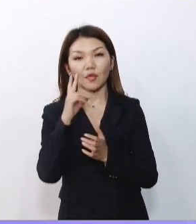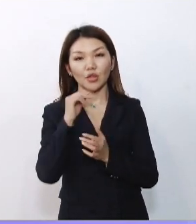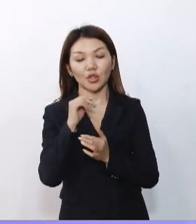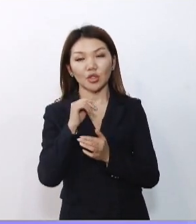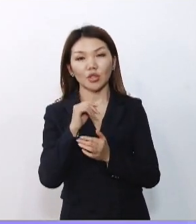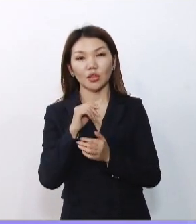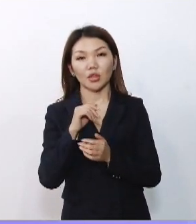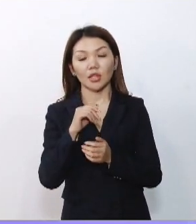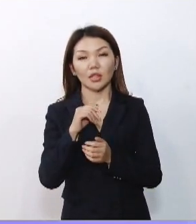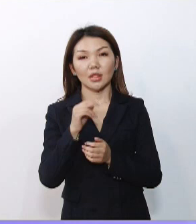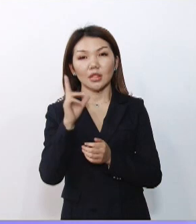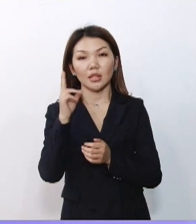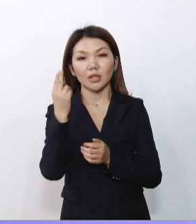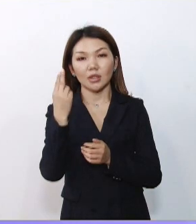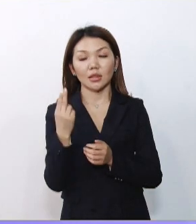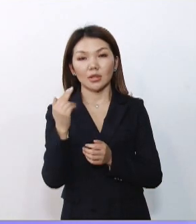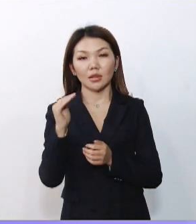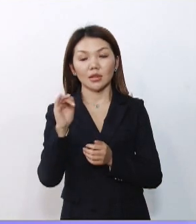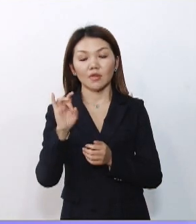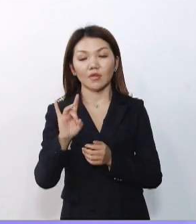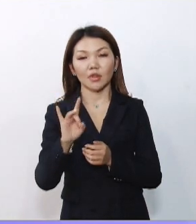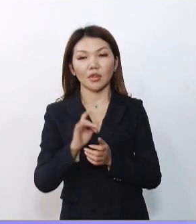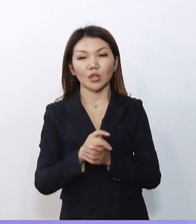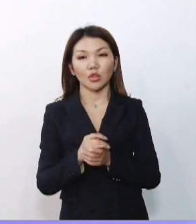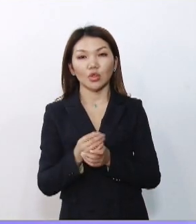цифр, сколько нулей в делителе.